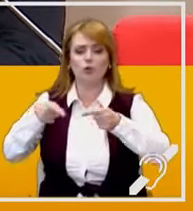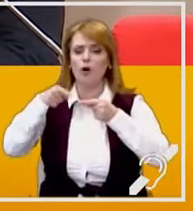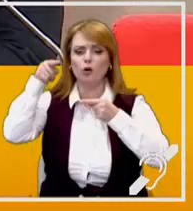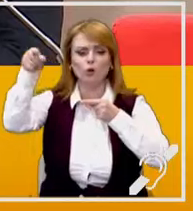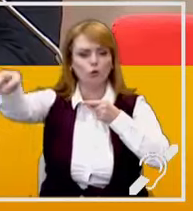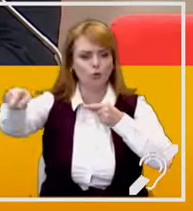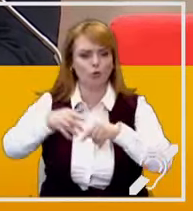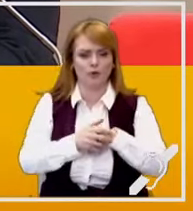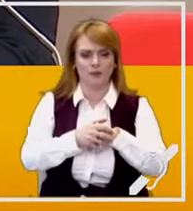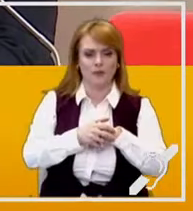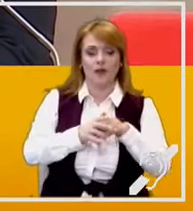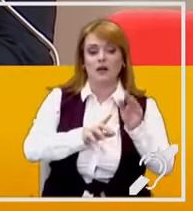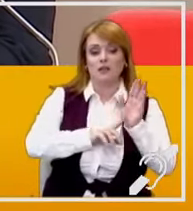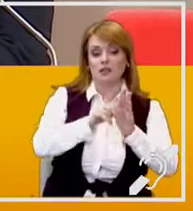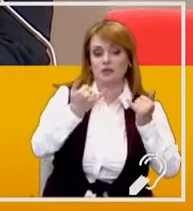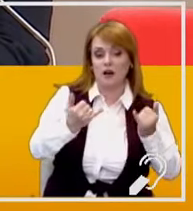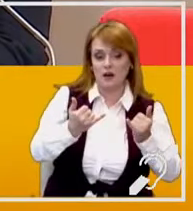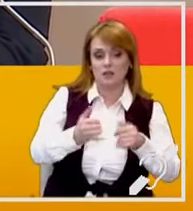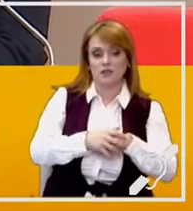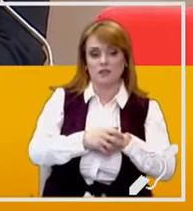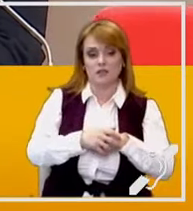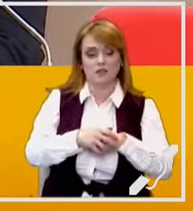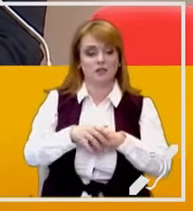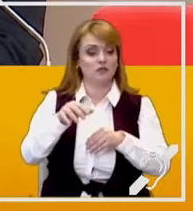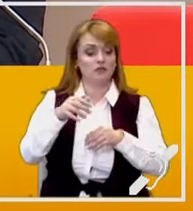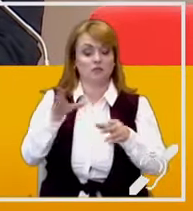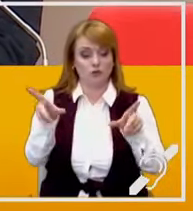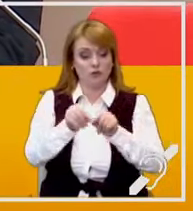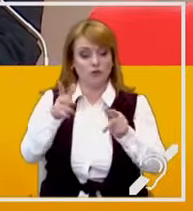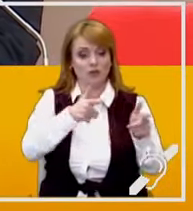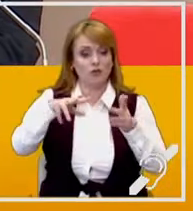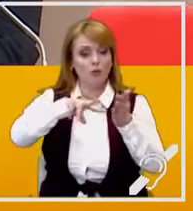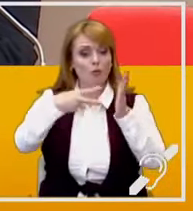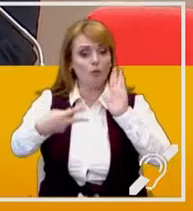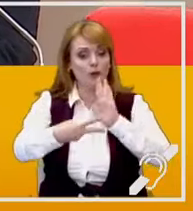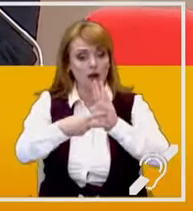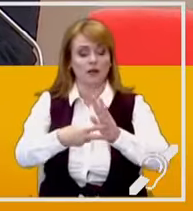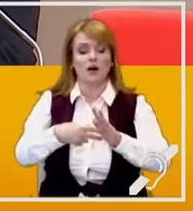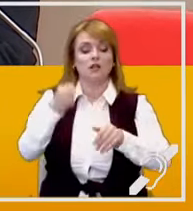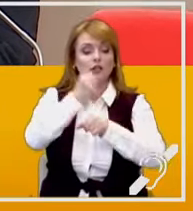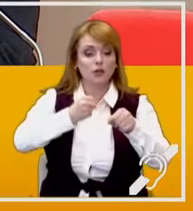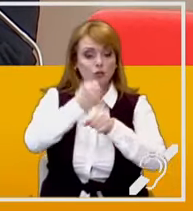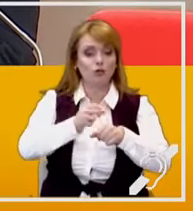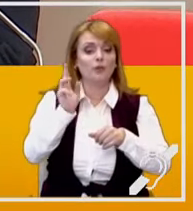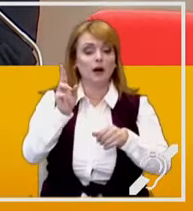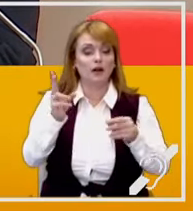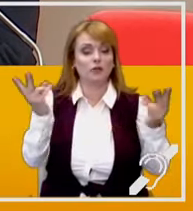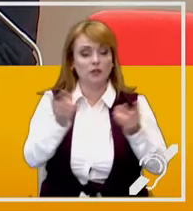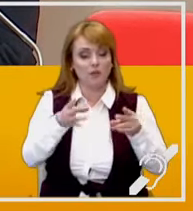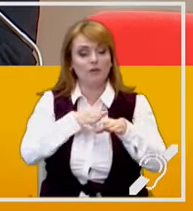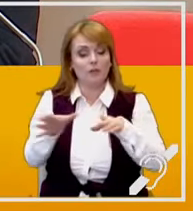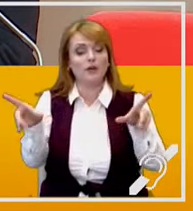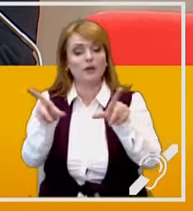hopefully in the not too distant future. We will use today to plan a little bit the work and